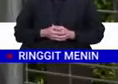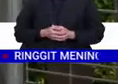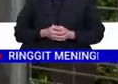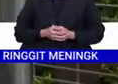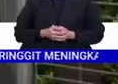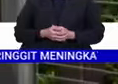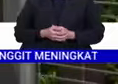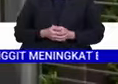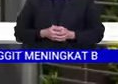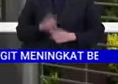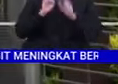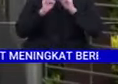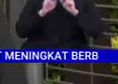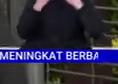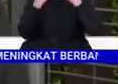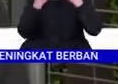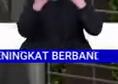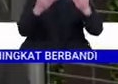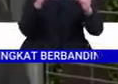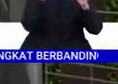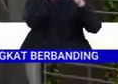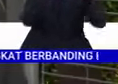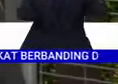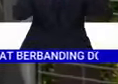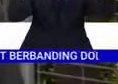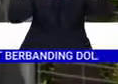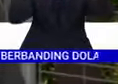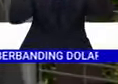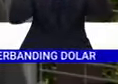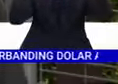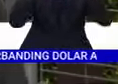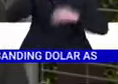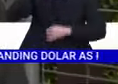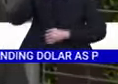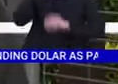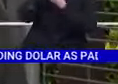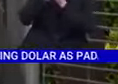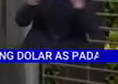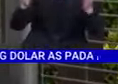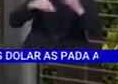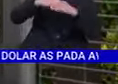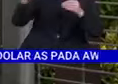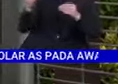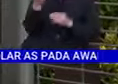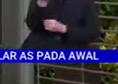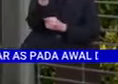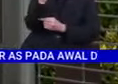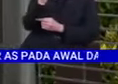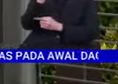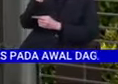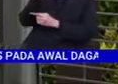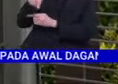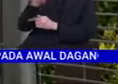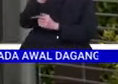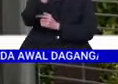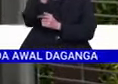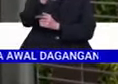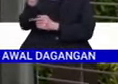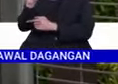ia mengucapkan ribuan terima kasih kepada public pada menteri apabila mengumpulkan semalam pengeluaran uang tiada USB sebanyak 10G